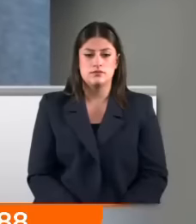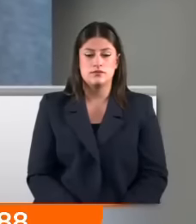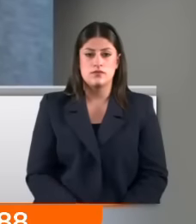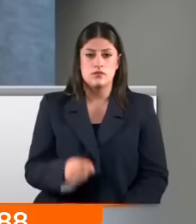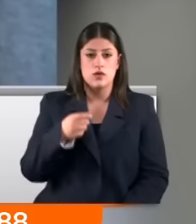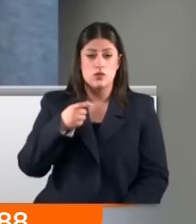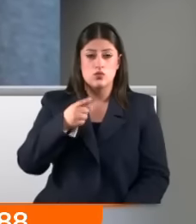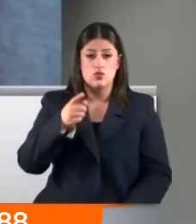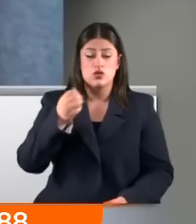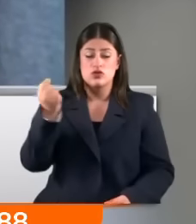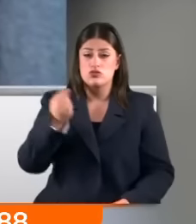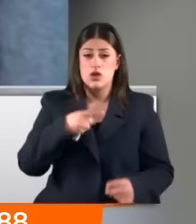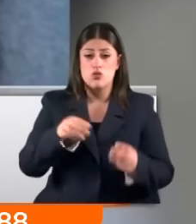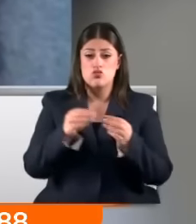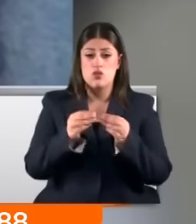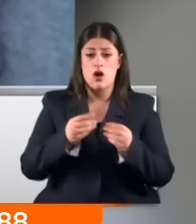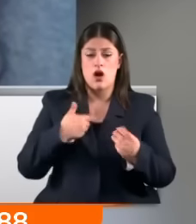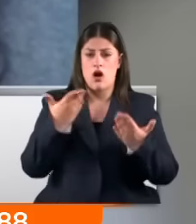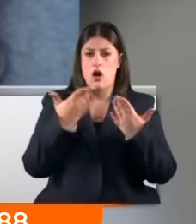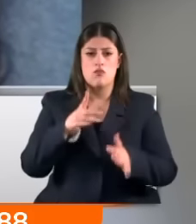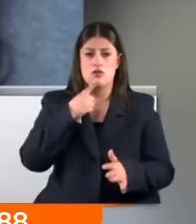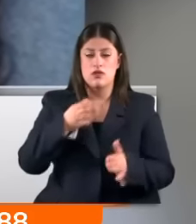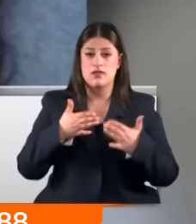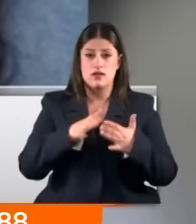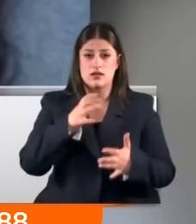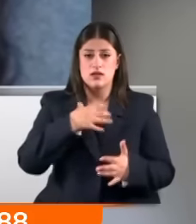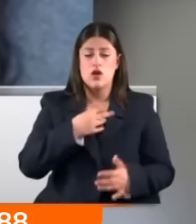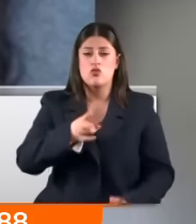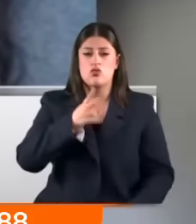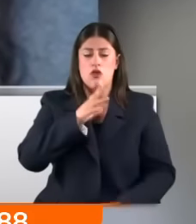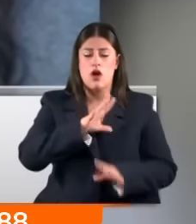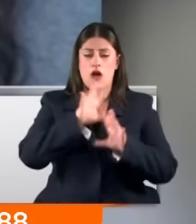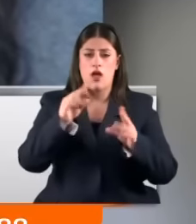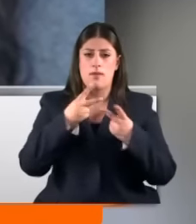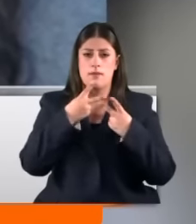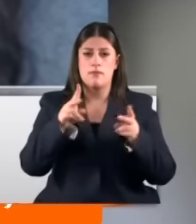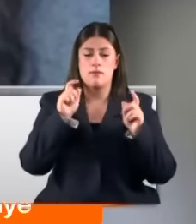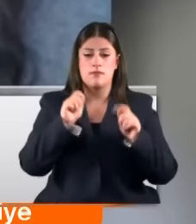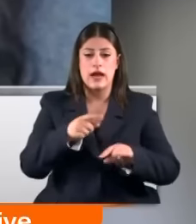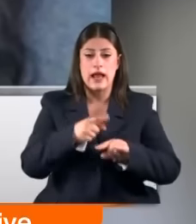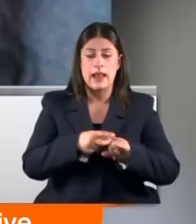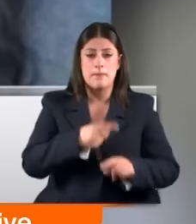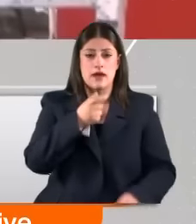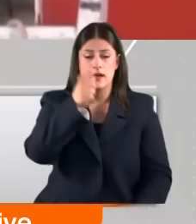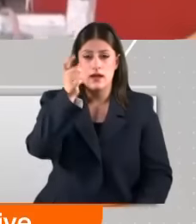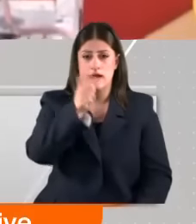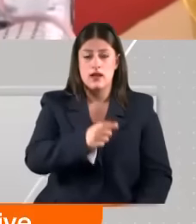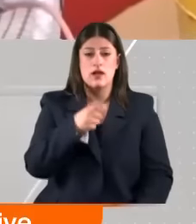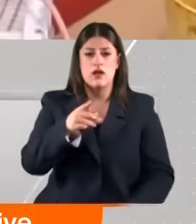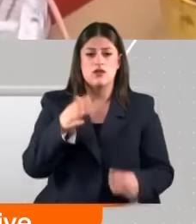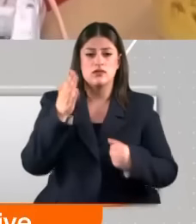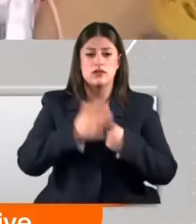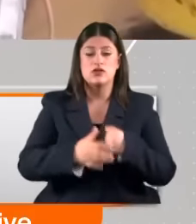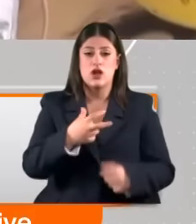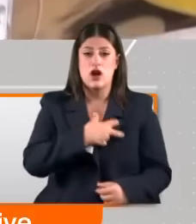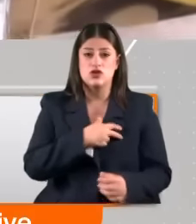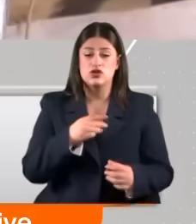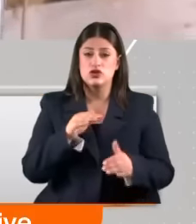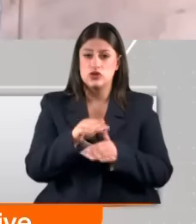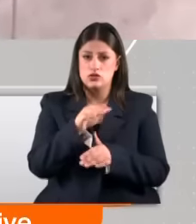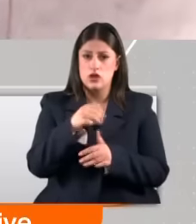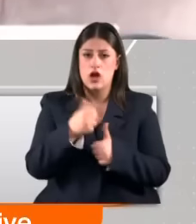Cinayet suçlamasını kabul etmeyen tekne sahibi sonunda her şeyi itiraf etti. Hilmiye Tuğba Eskin'le yasak aşk yaşıyordu. Eşinin de bundan